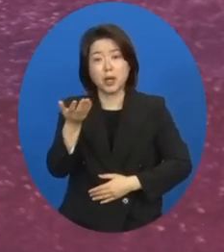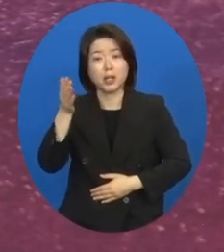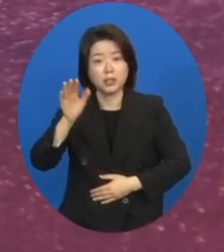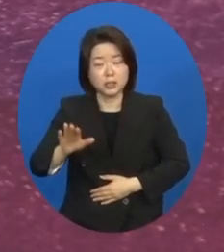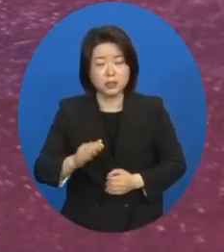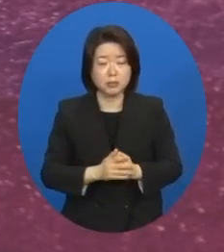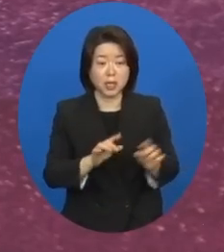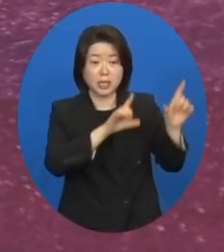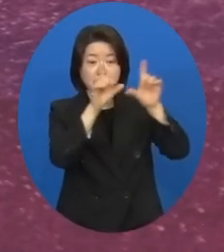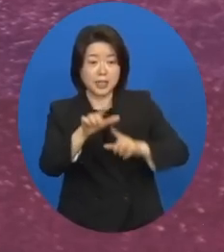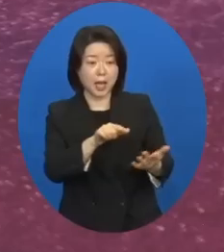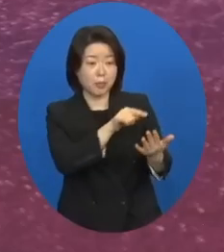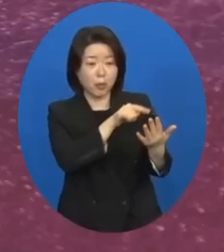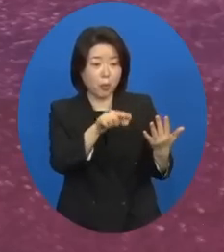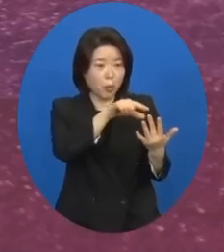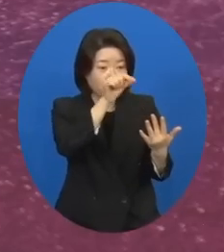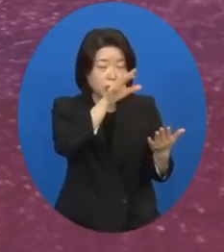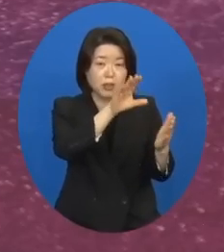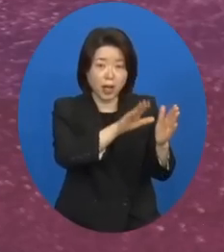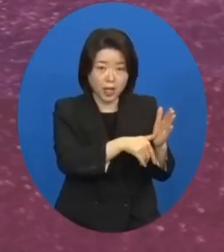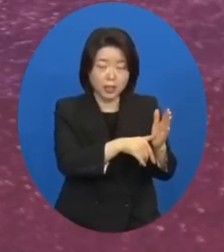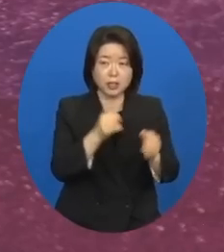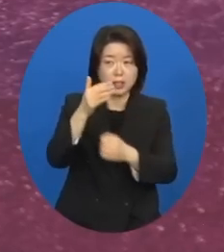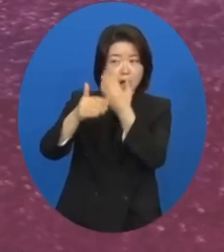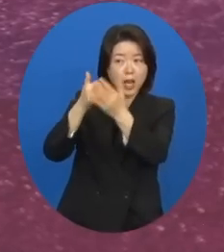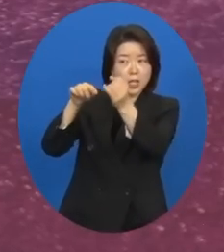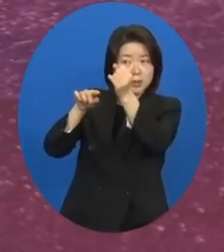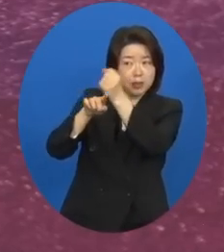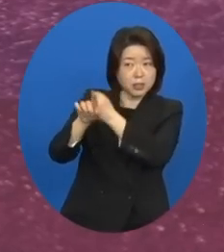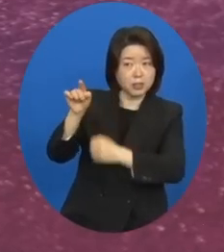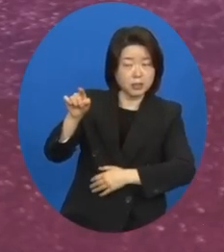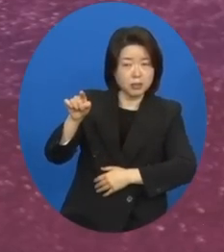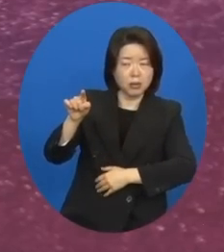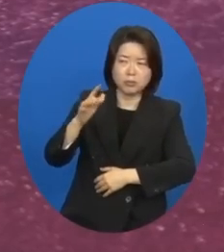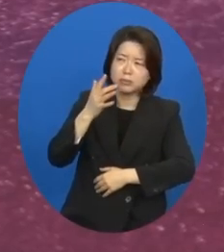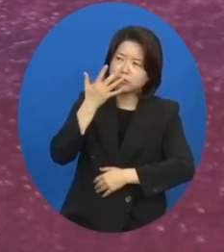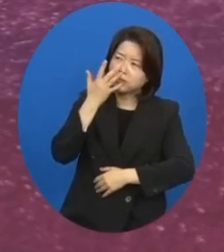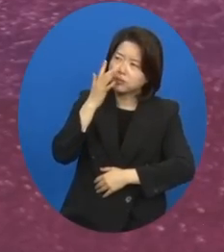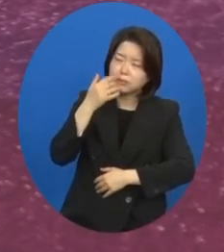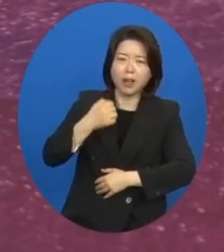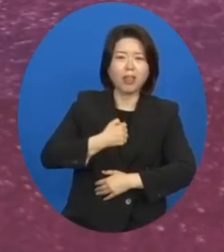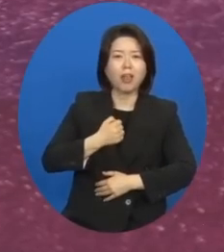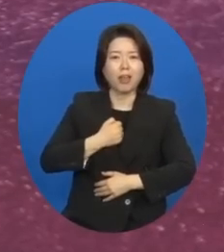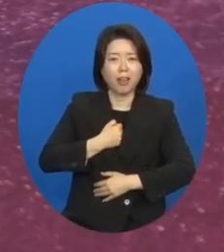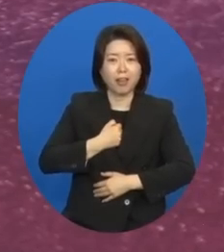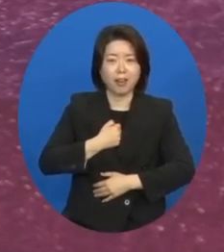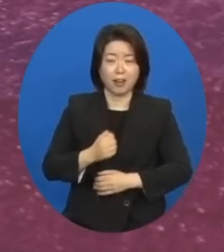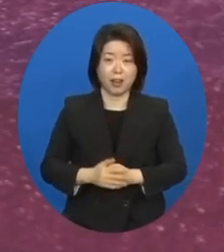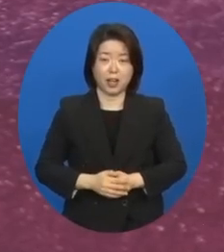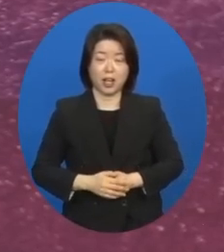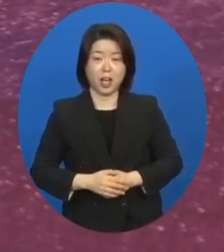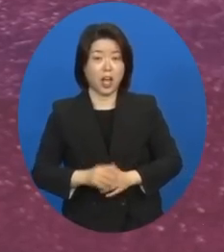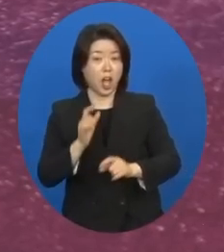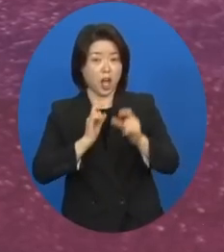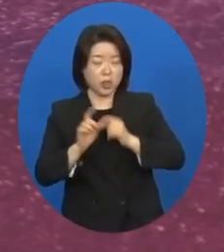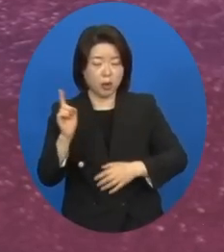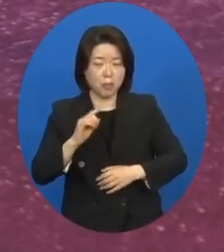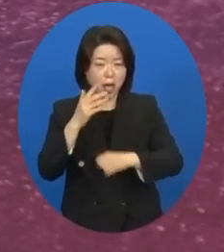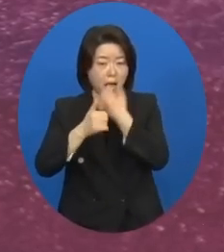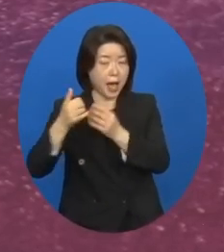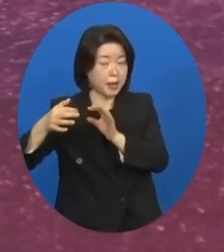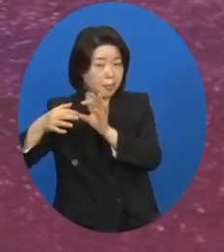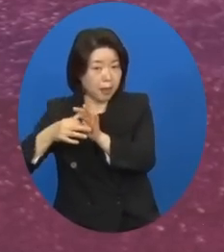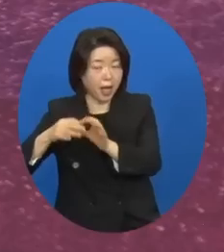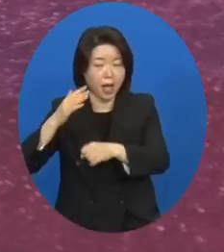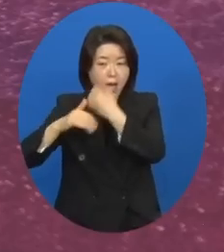선택지 앞에서 하나님이 원하시는 뜻이 잘 모르겠다고 답답해합니다. 심지어 하나님의 편에서